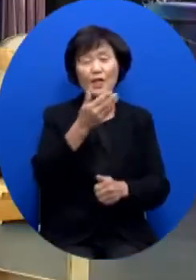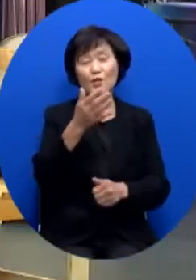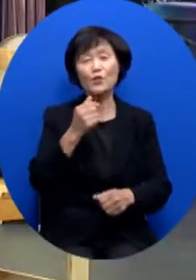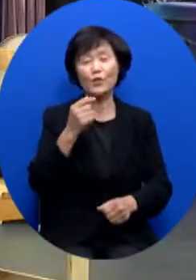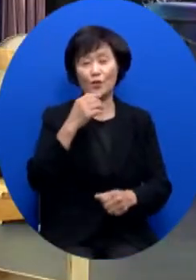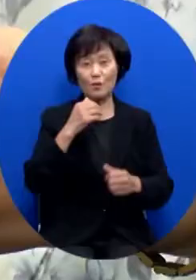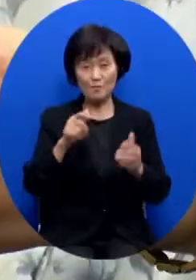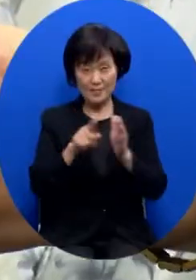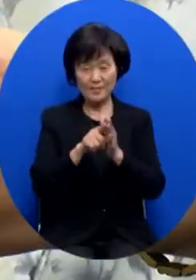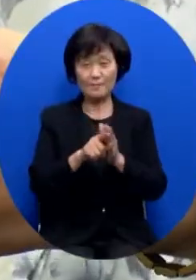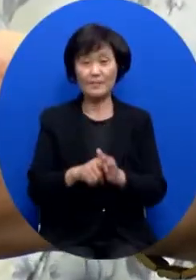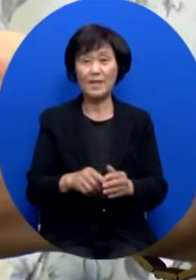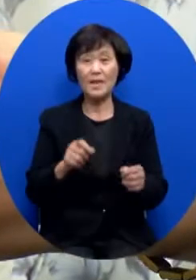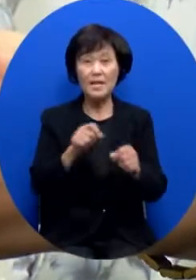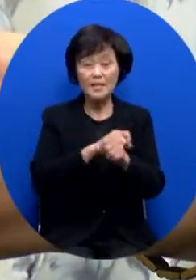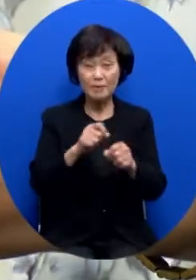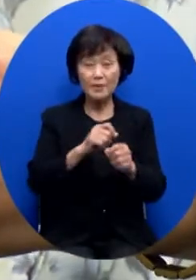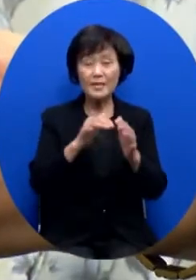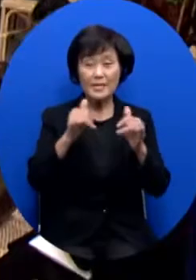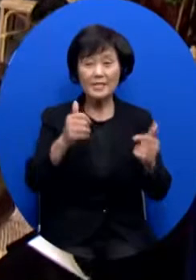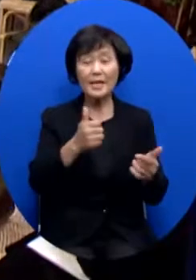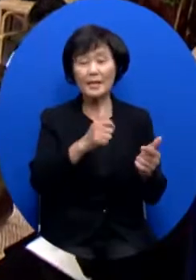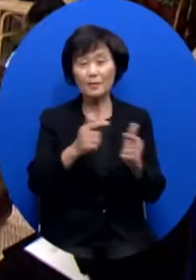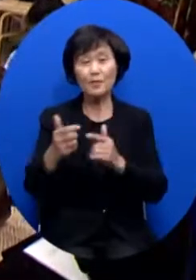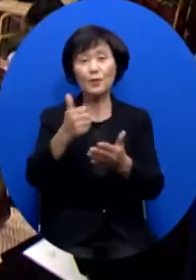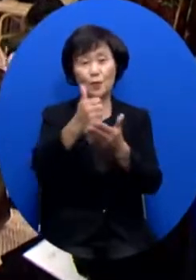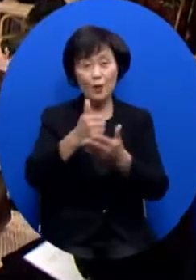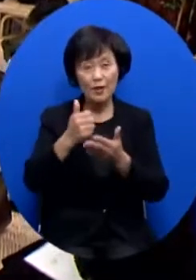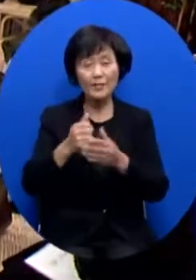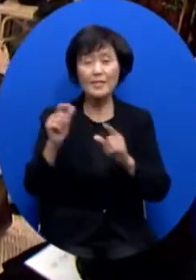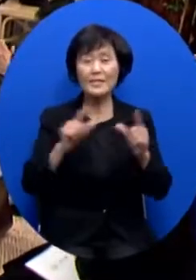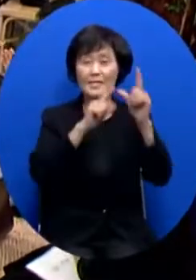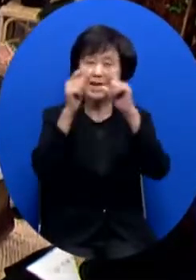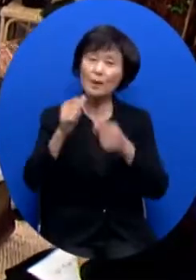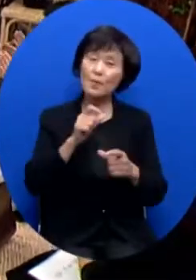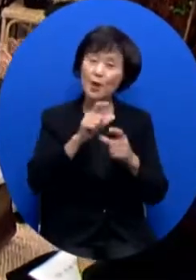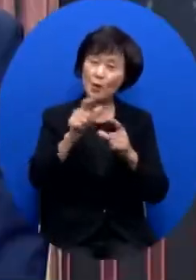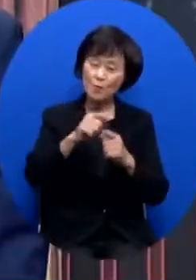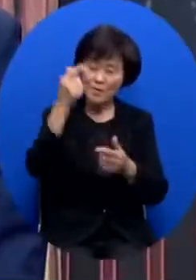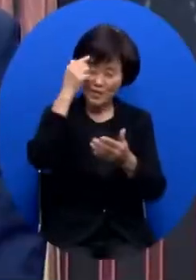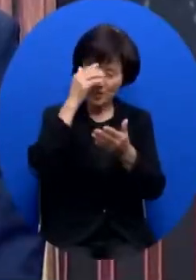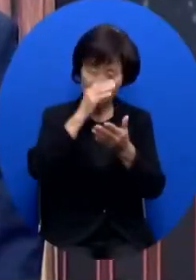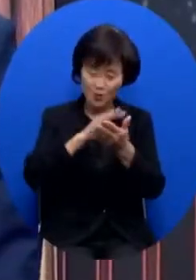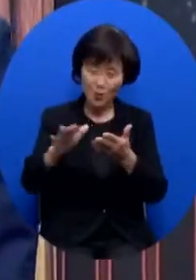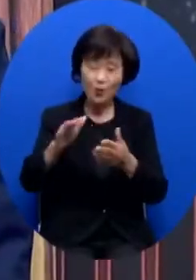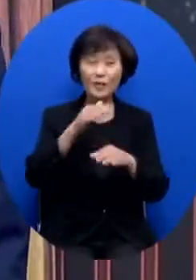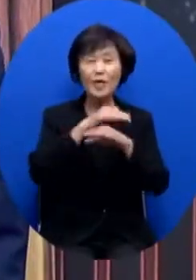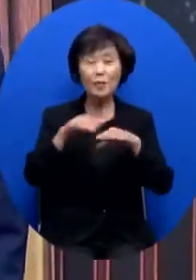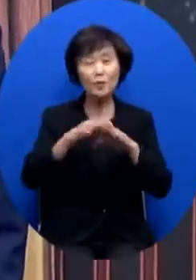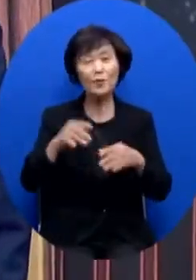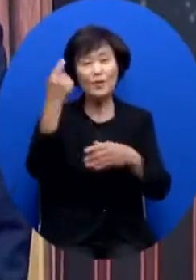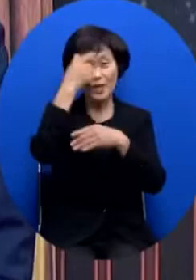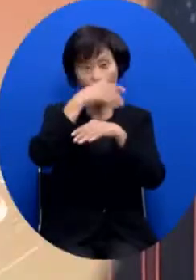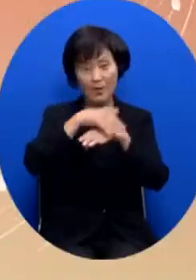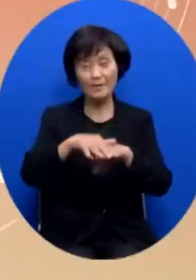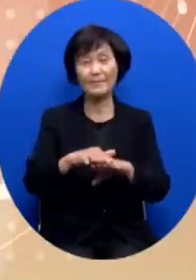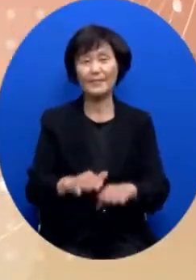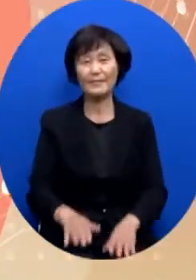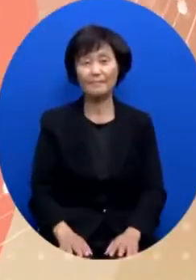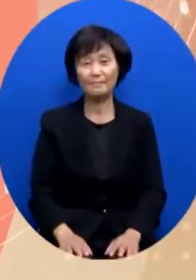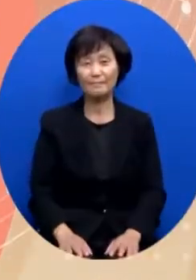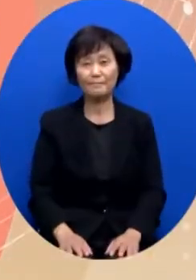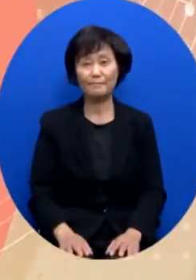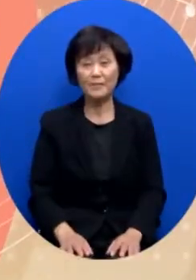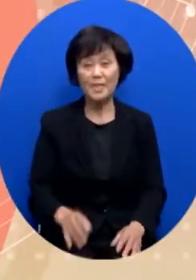특별 게스트도 초대해 방청객이 내놓은 삶의 고민을 시원하게 풀어낼 예정이며 현장 방청도 진행하고 있습니다.